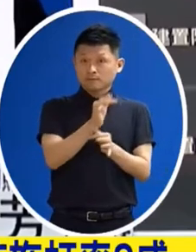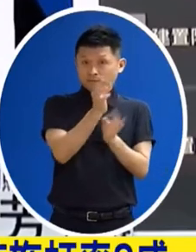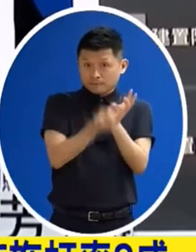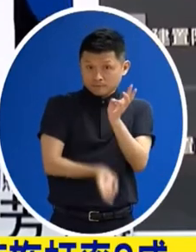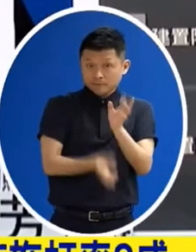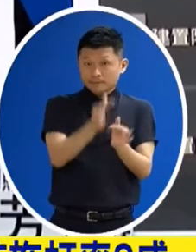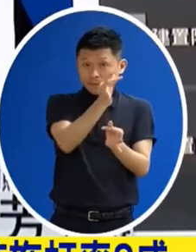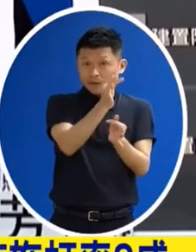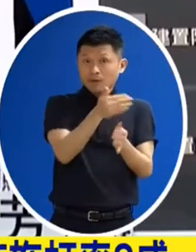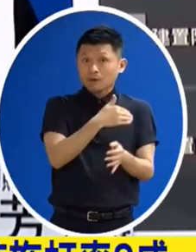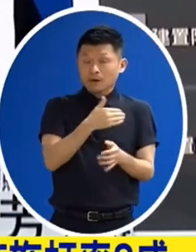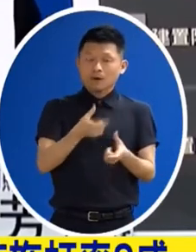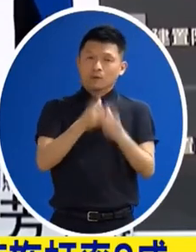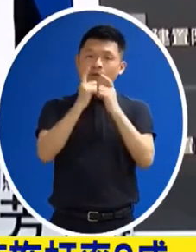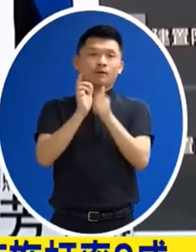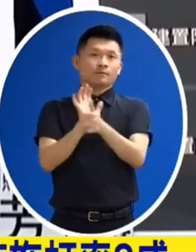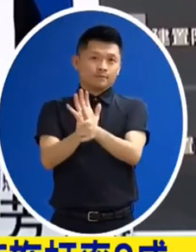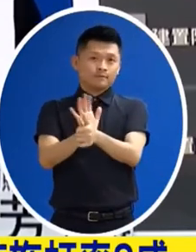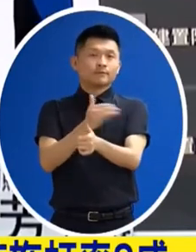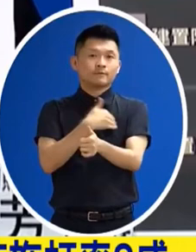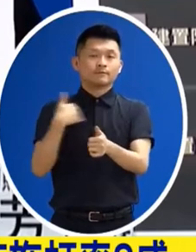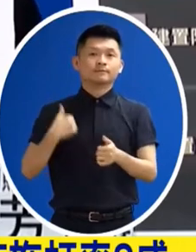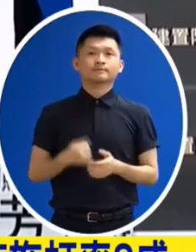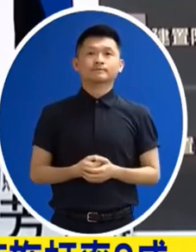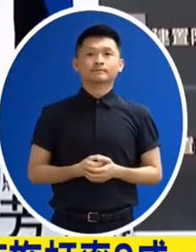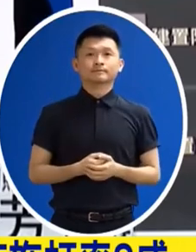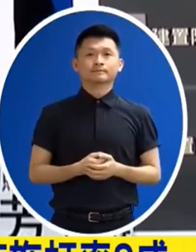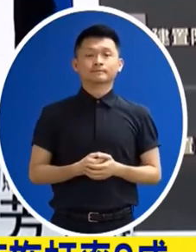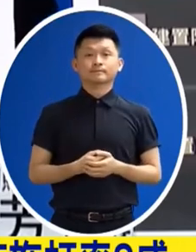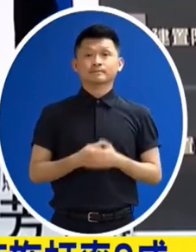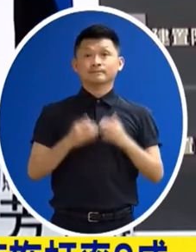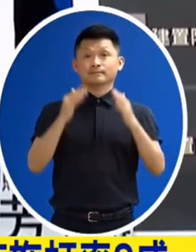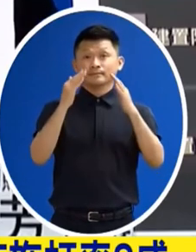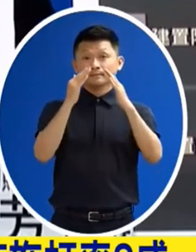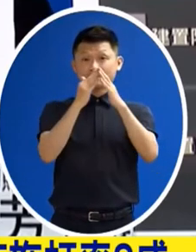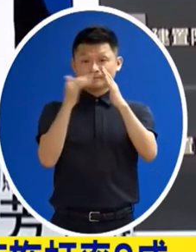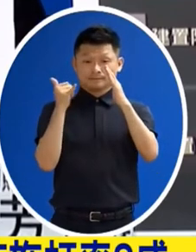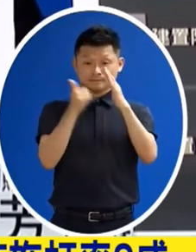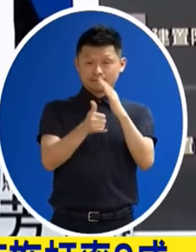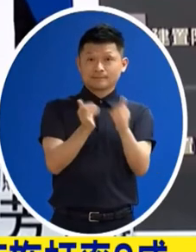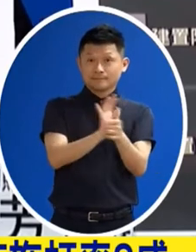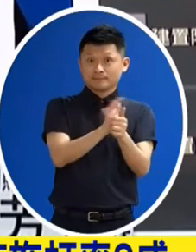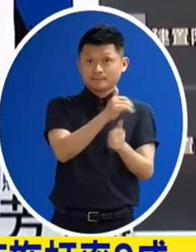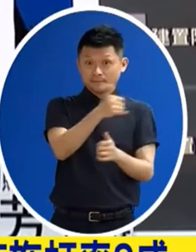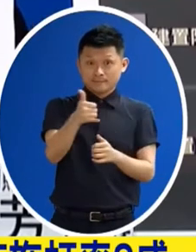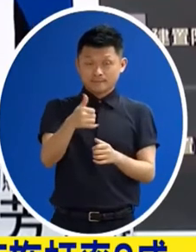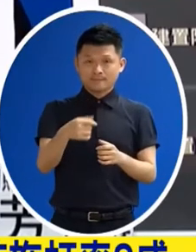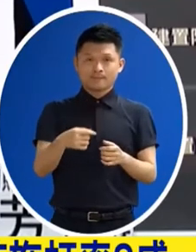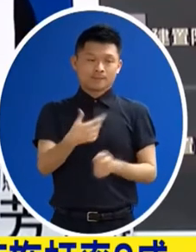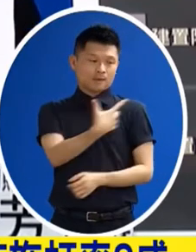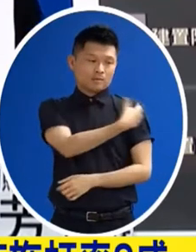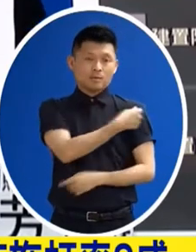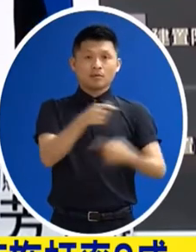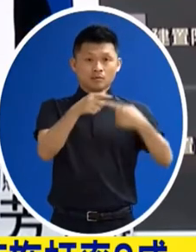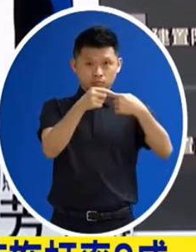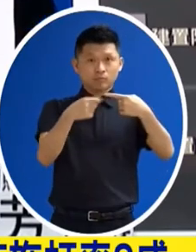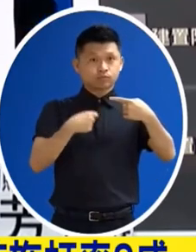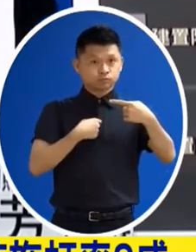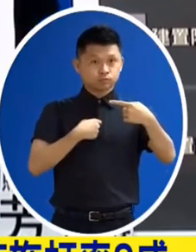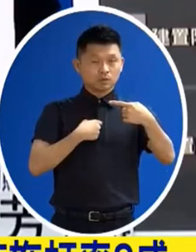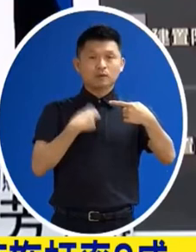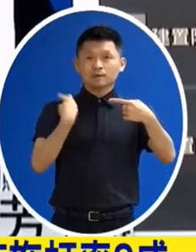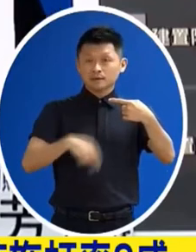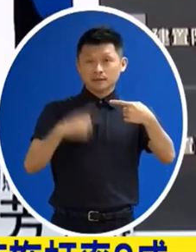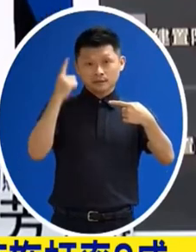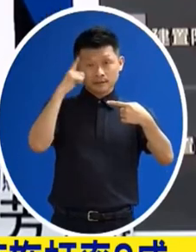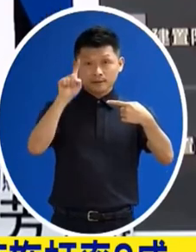上可以恢复再来提供服务。那基本上就是家庭托顾服务员他必须要接种第一剂的疫苗，而且满